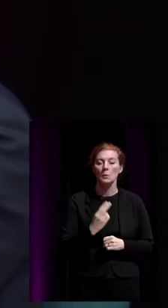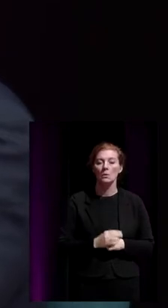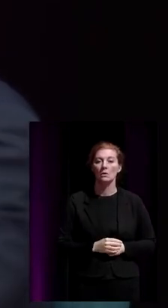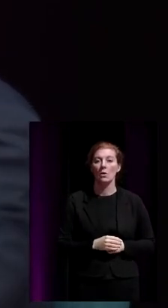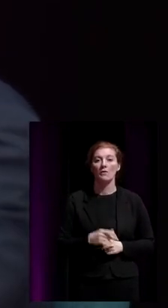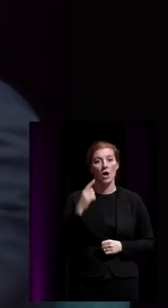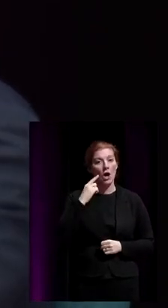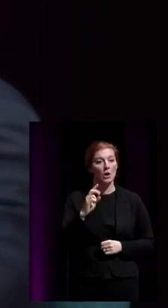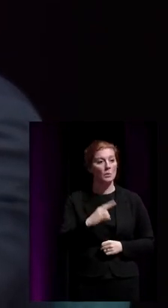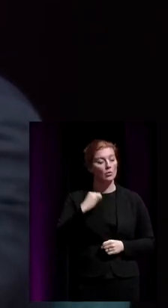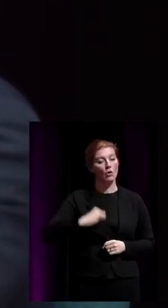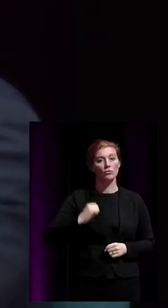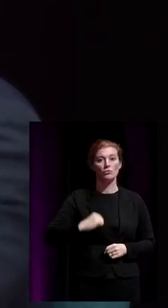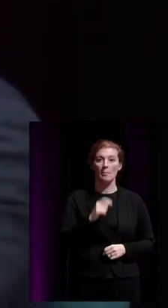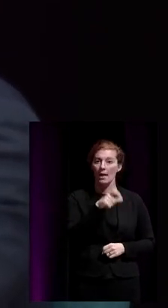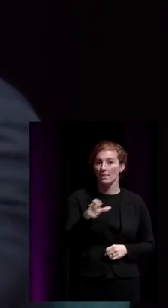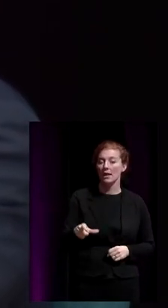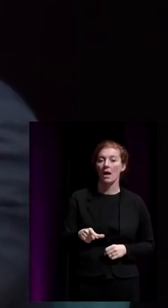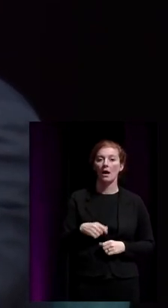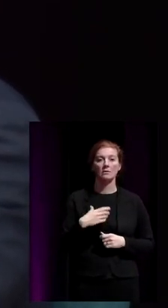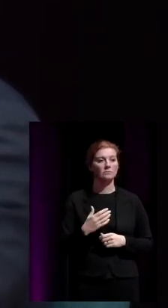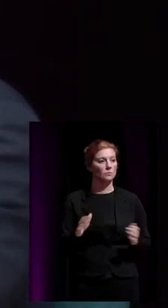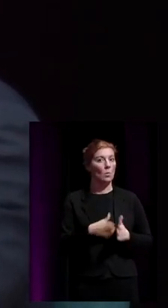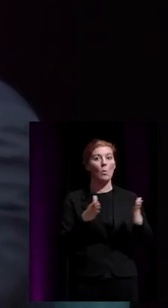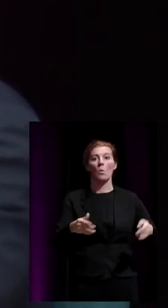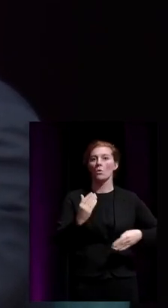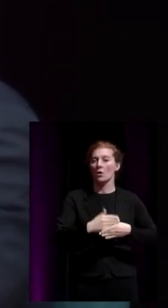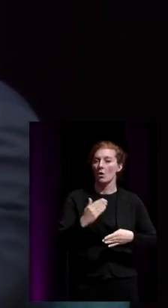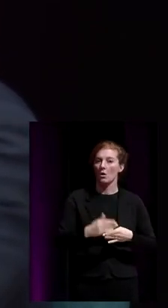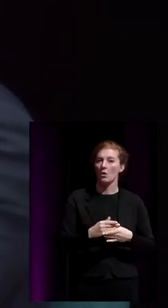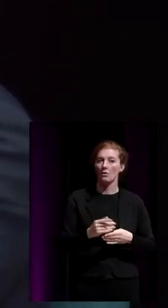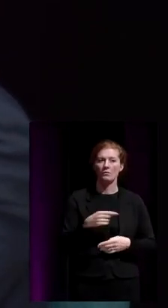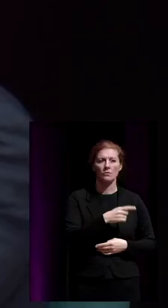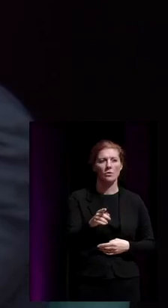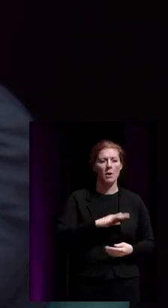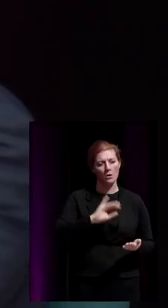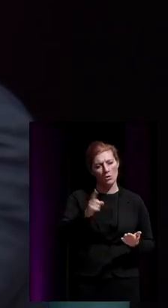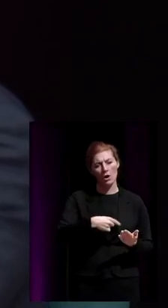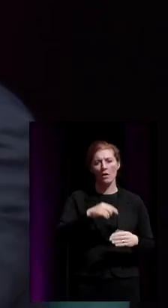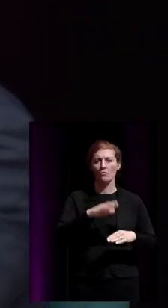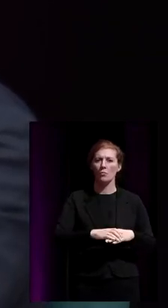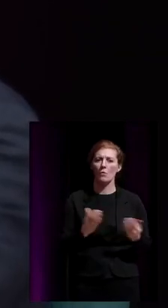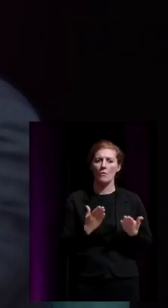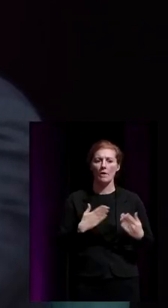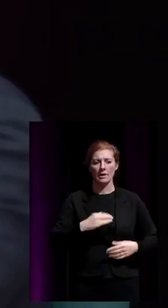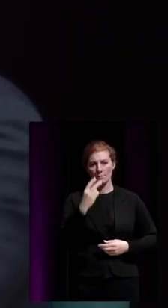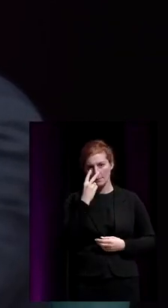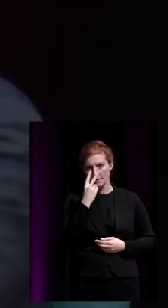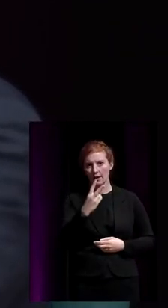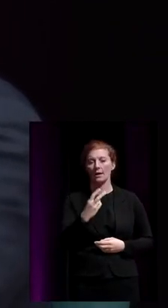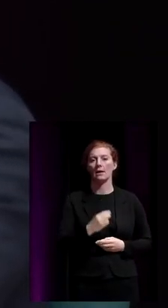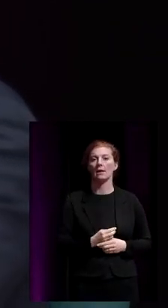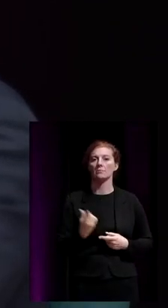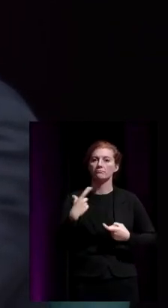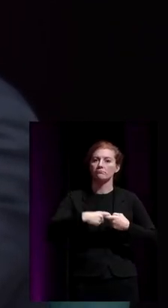här, konsumenterna. Konsumenterna spelar en jättestor roll. De ställer liksom krav på vad de vill se